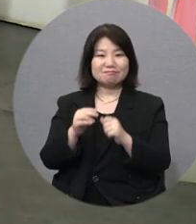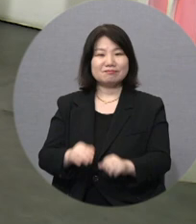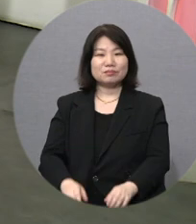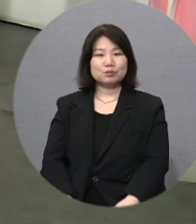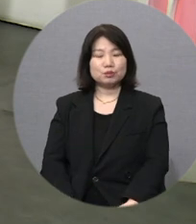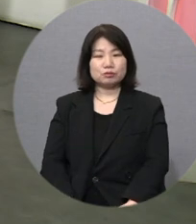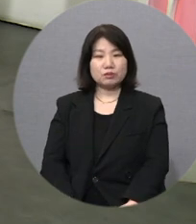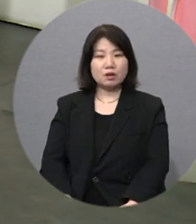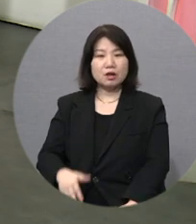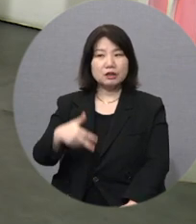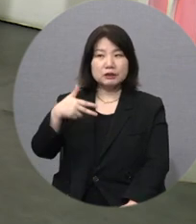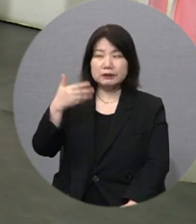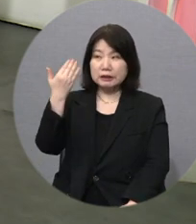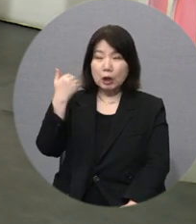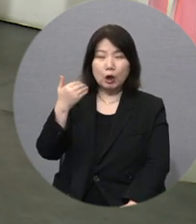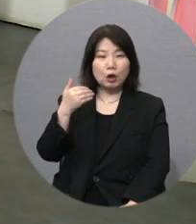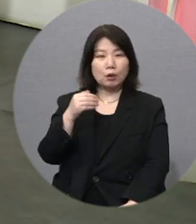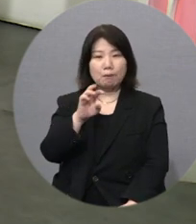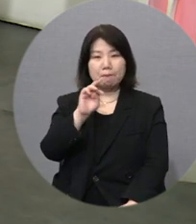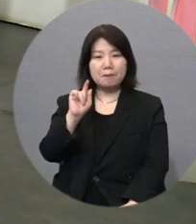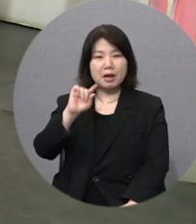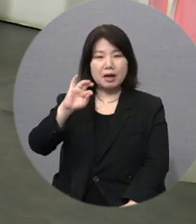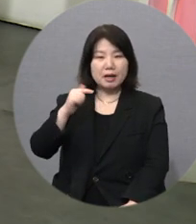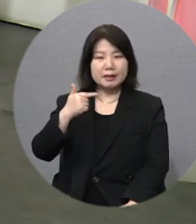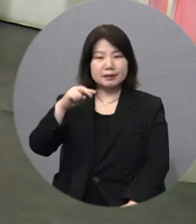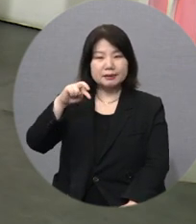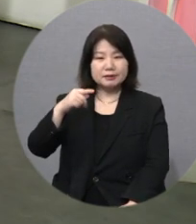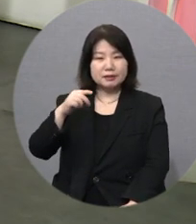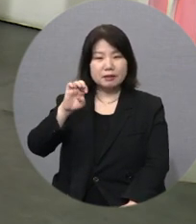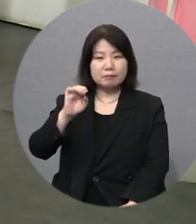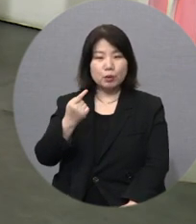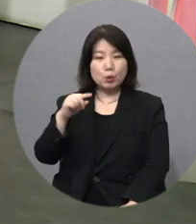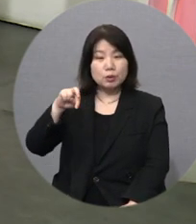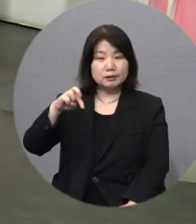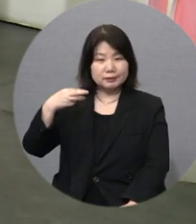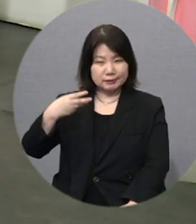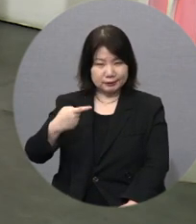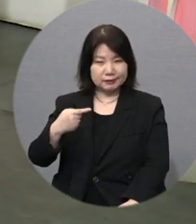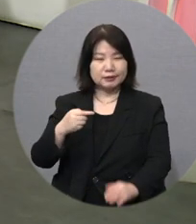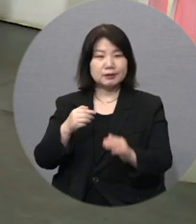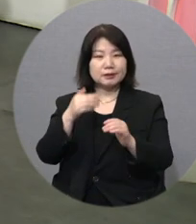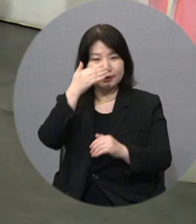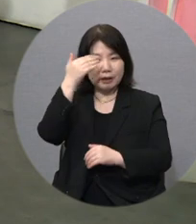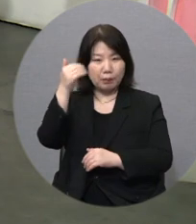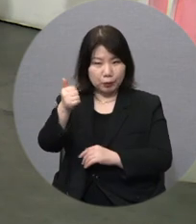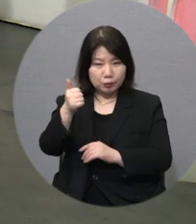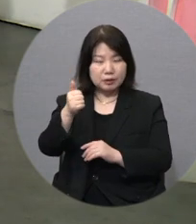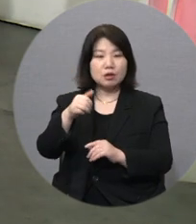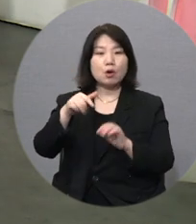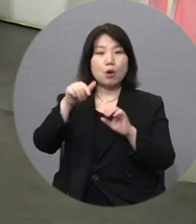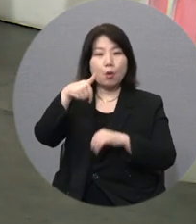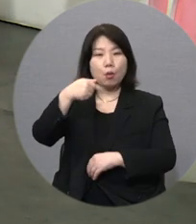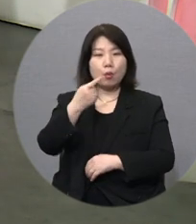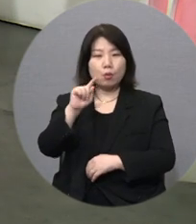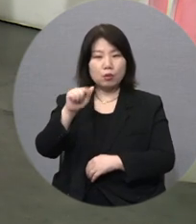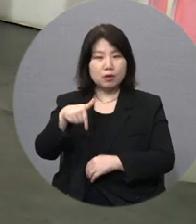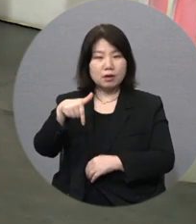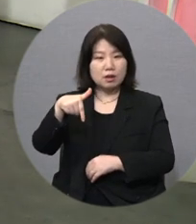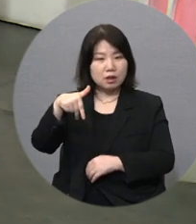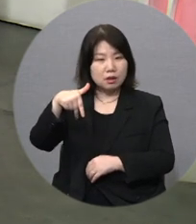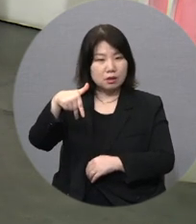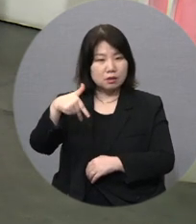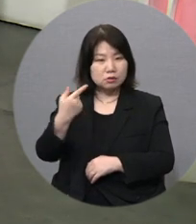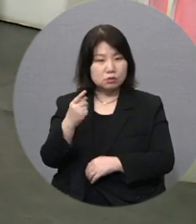편집 국장님이 또 준비하고 계신데요 그럼 연결해 봐야죠 박종원 님 만나뵙도록 하겠습니다 안녕하세요